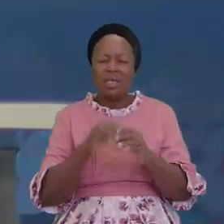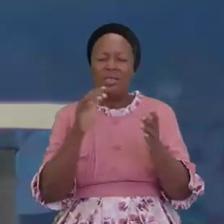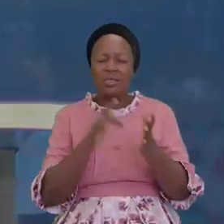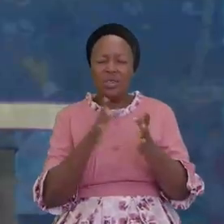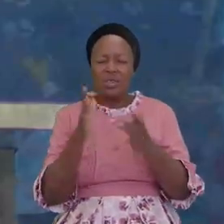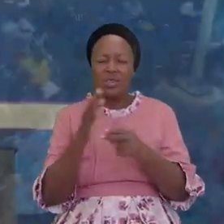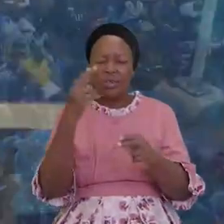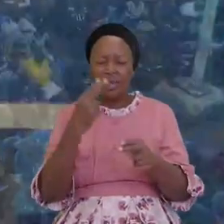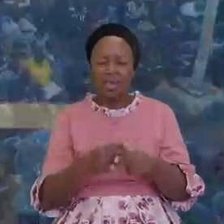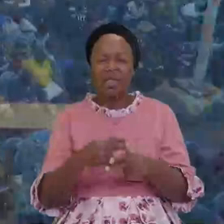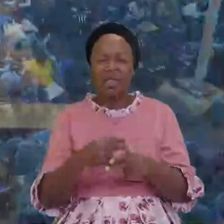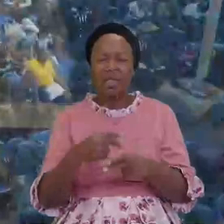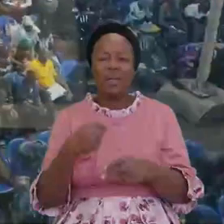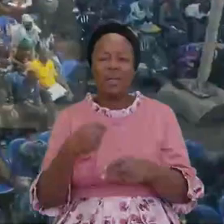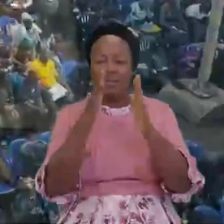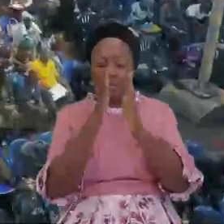Merci Seigneur.